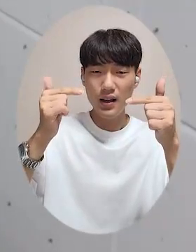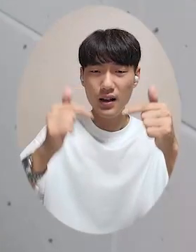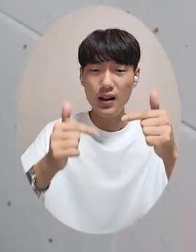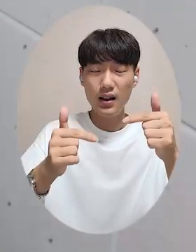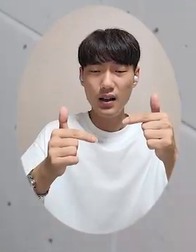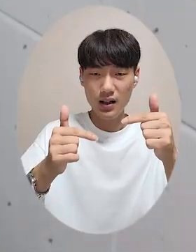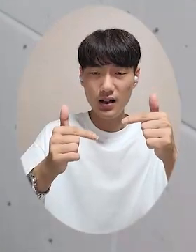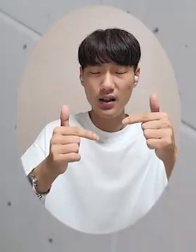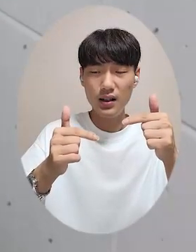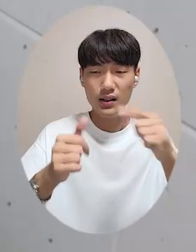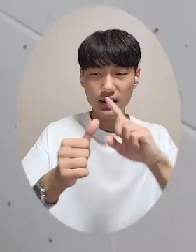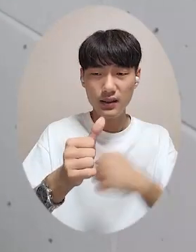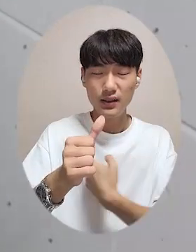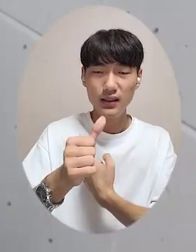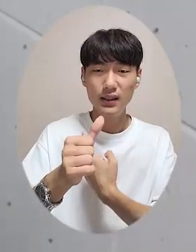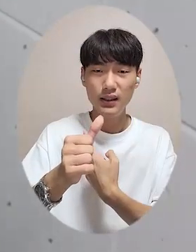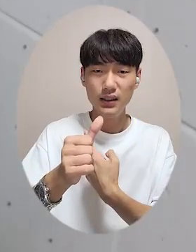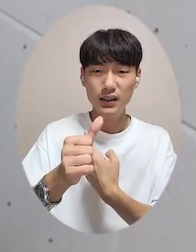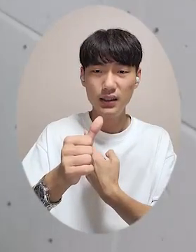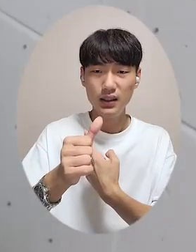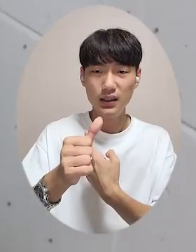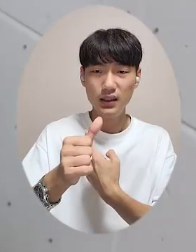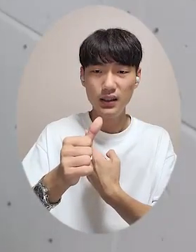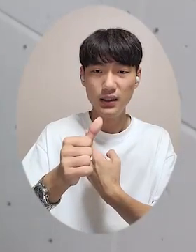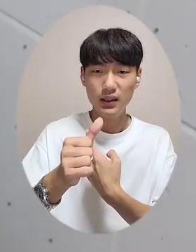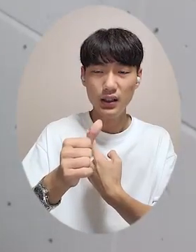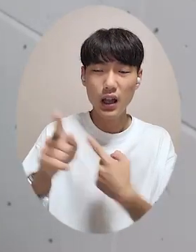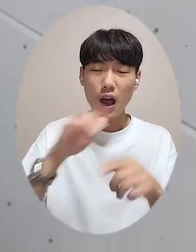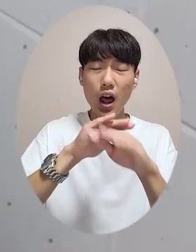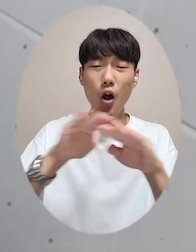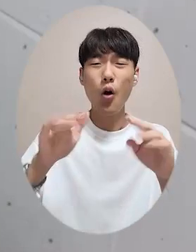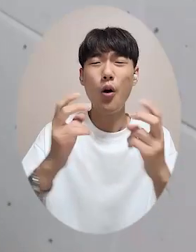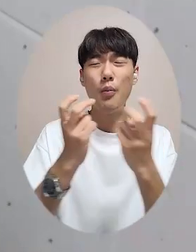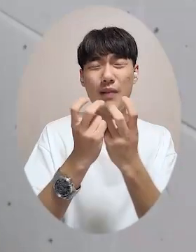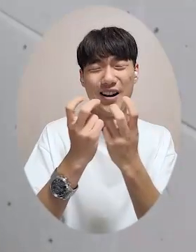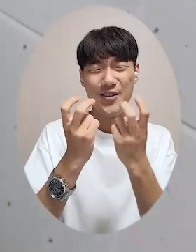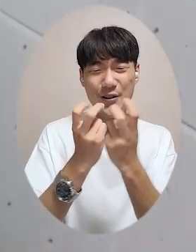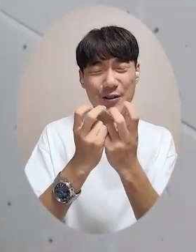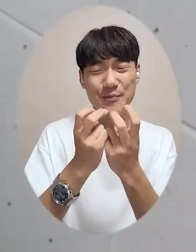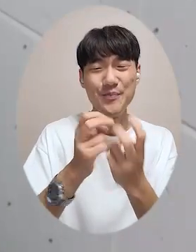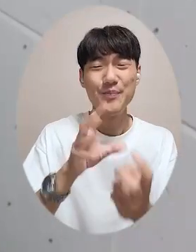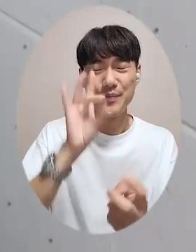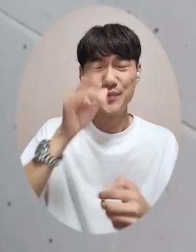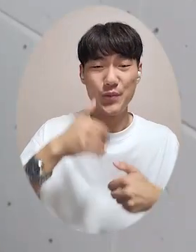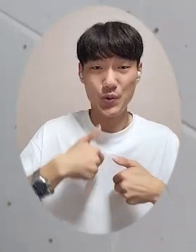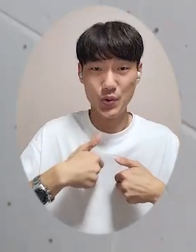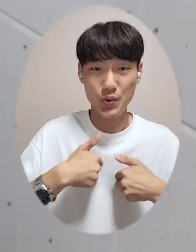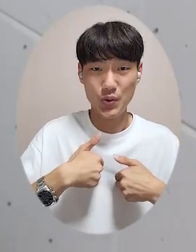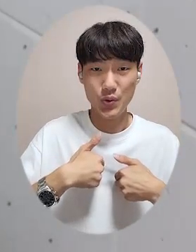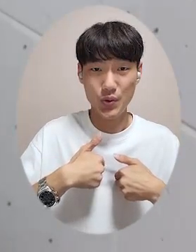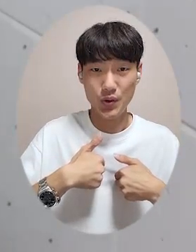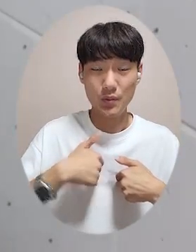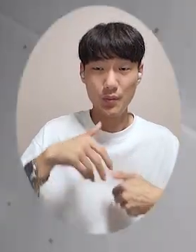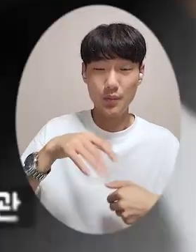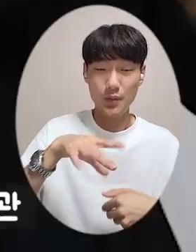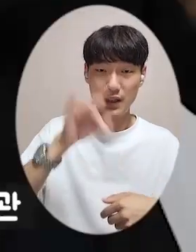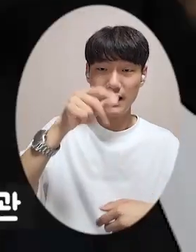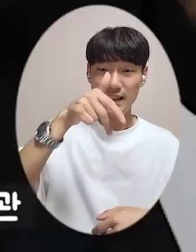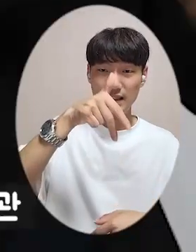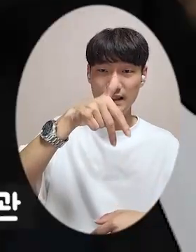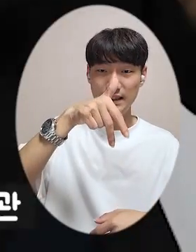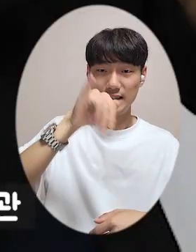늘어나고 확산도 네. 빠르게 되면서 이 부분을 일단 빠르게 처리를 해줘야 되는데 그 지본부에서